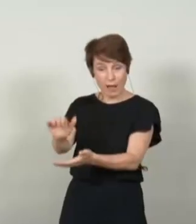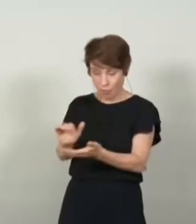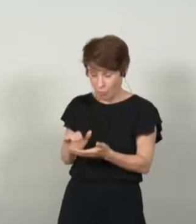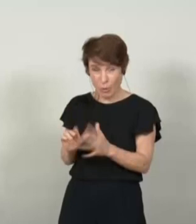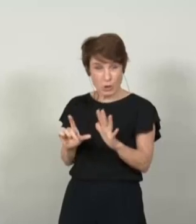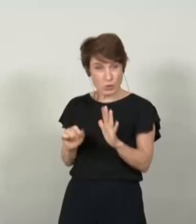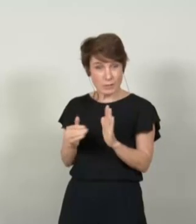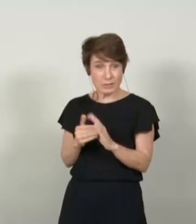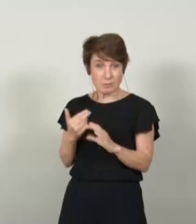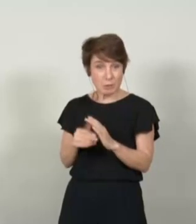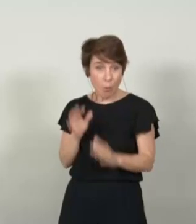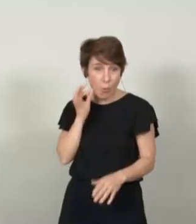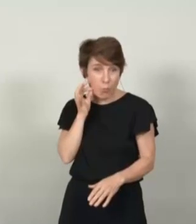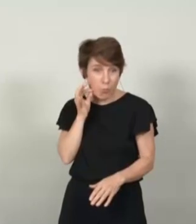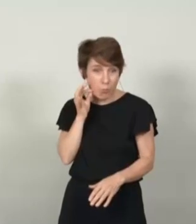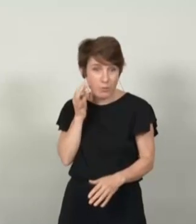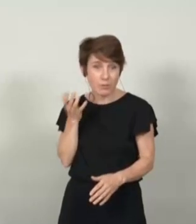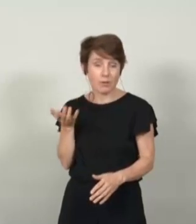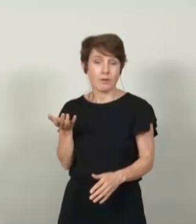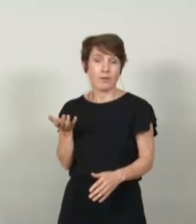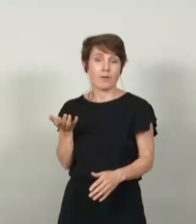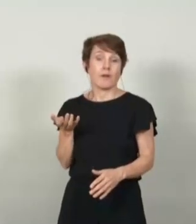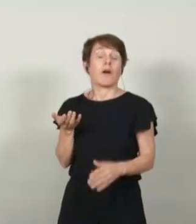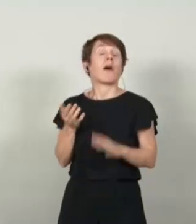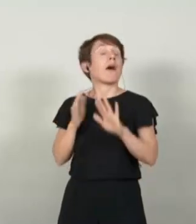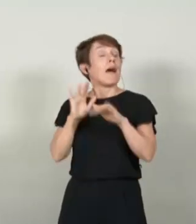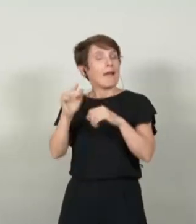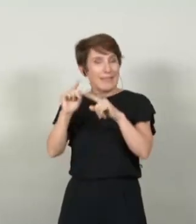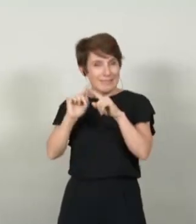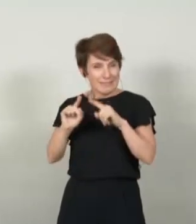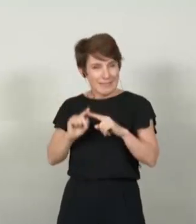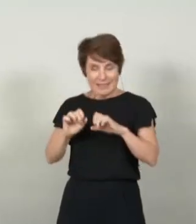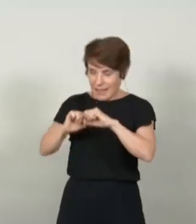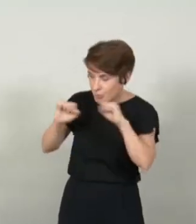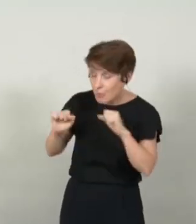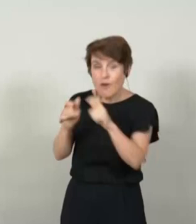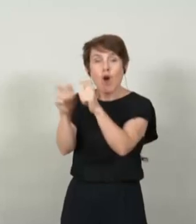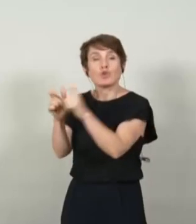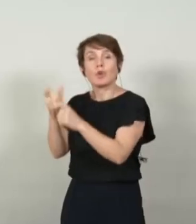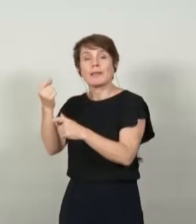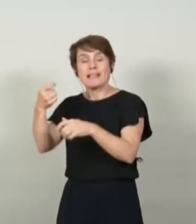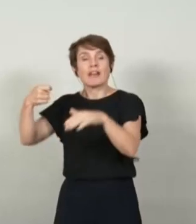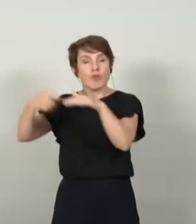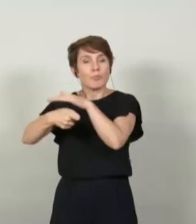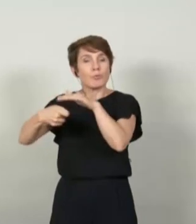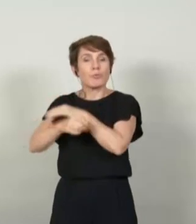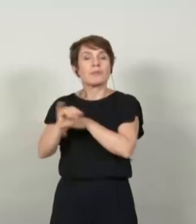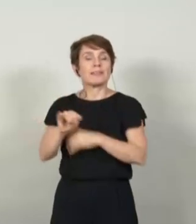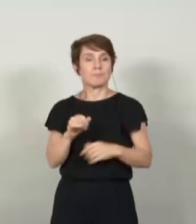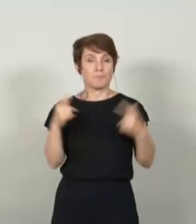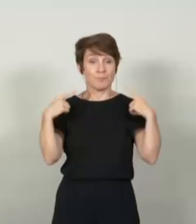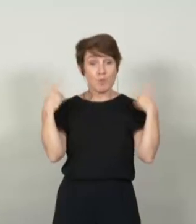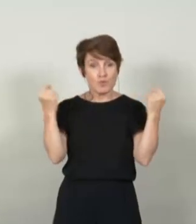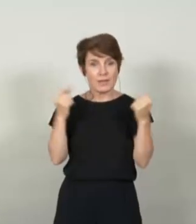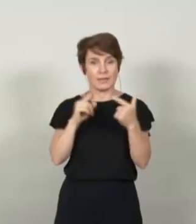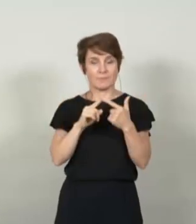d'autant plus que lorsqu'on regarde encore plus précisément les entreprises qui sont mécènes ont lit Bouygues la Caisse